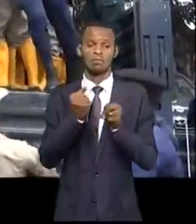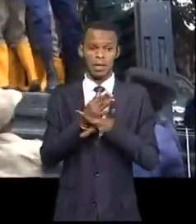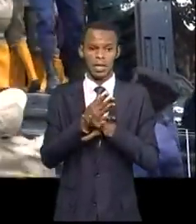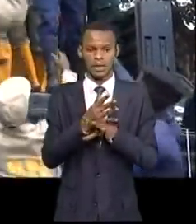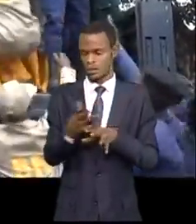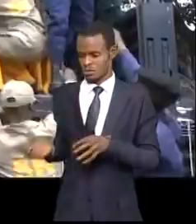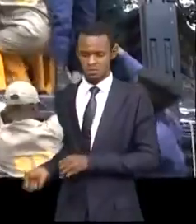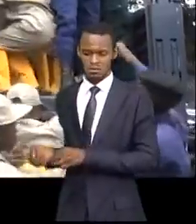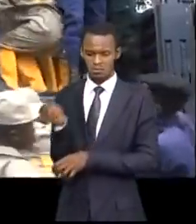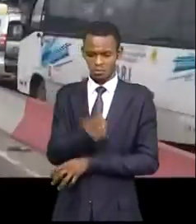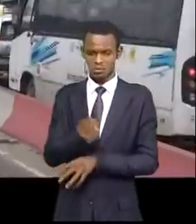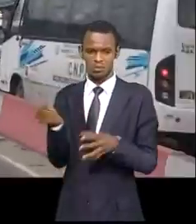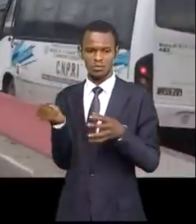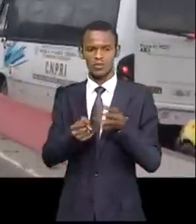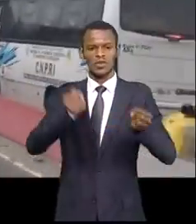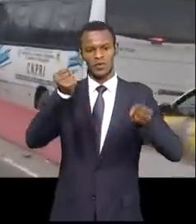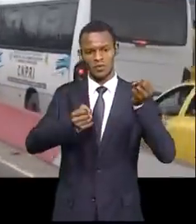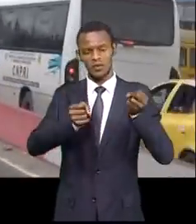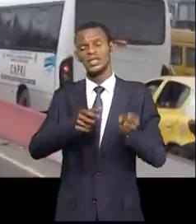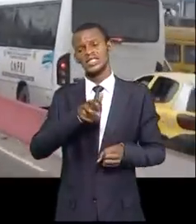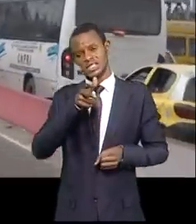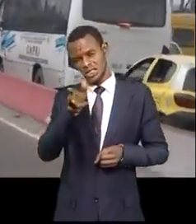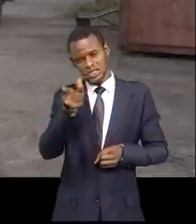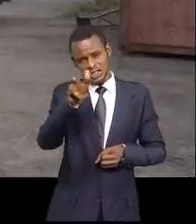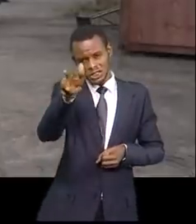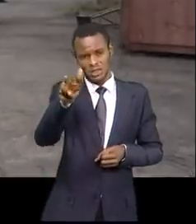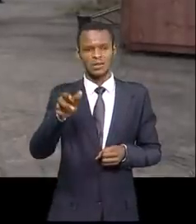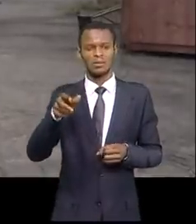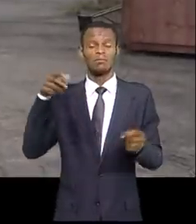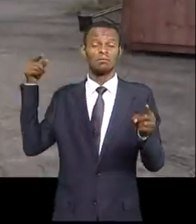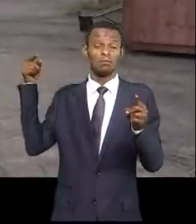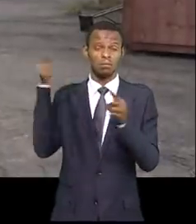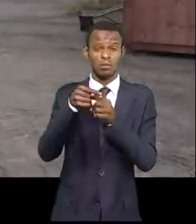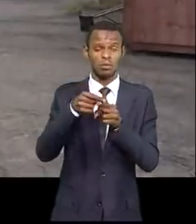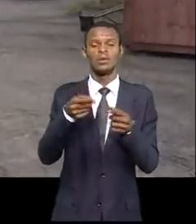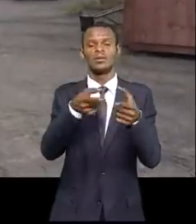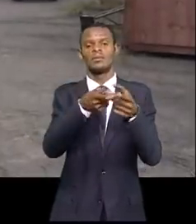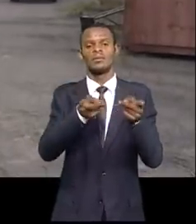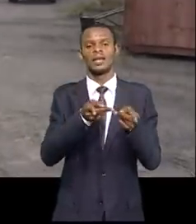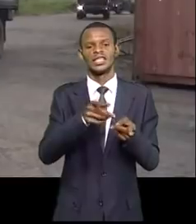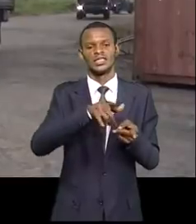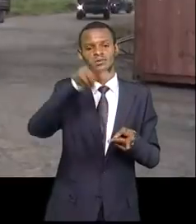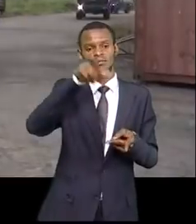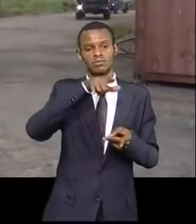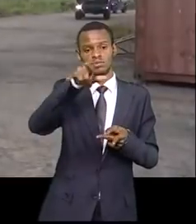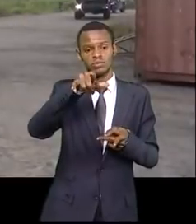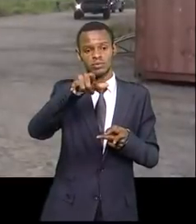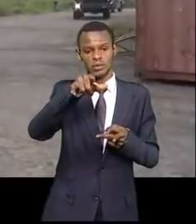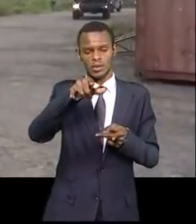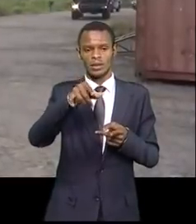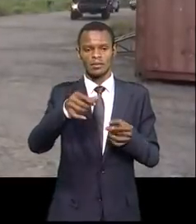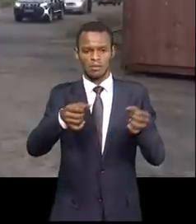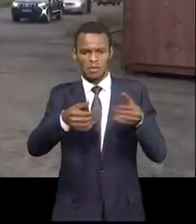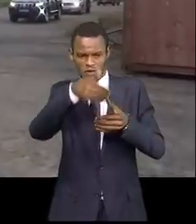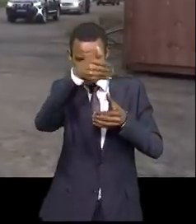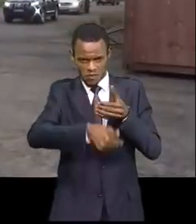militaires direction les reports internations du chili tous les long du parcours les cortèges du général silvano kasongo